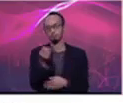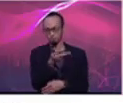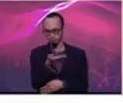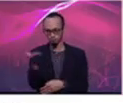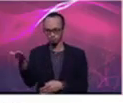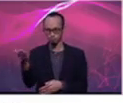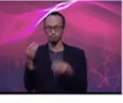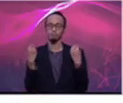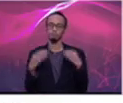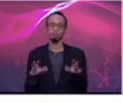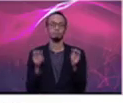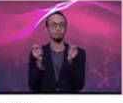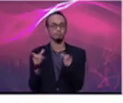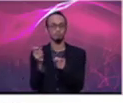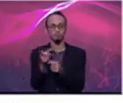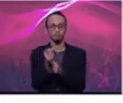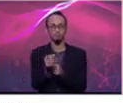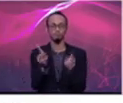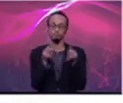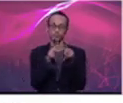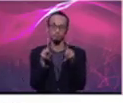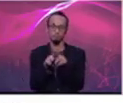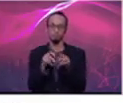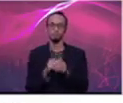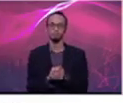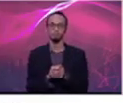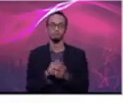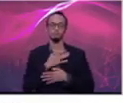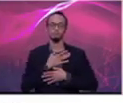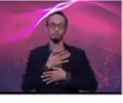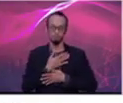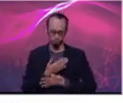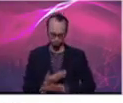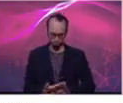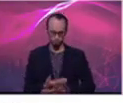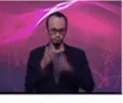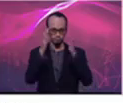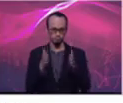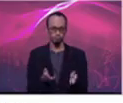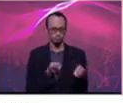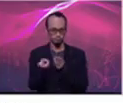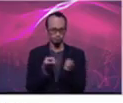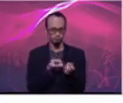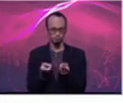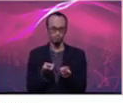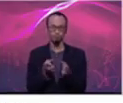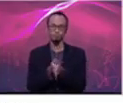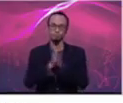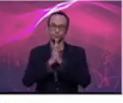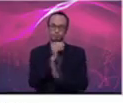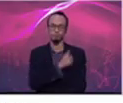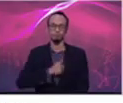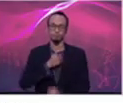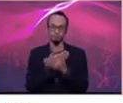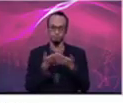kepada pelanggan yang telah membeli produk tersebut dengan rasa rendah diri pihak pengurusan verns ingin memohon kemaafan